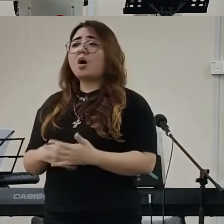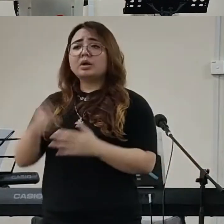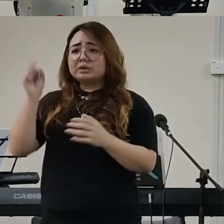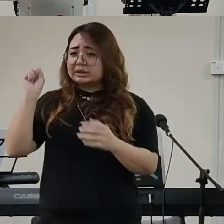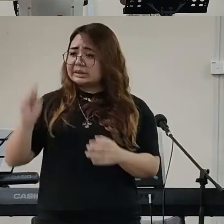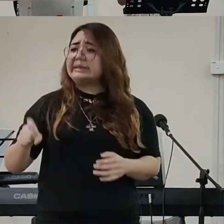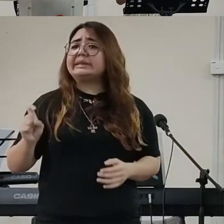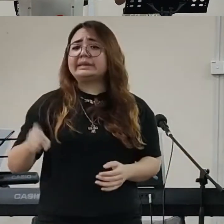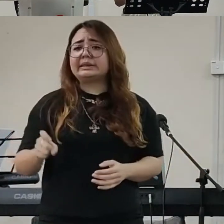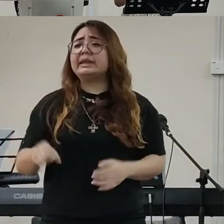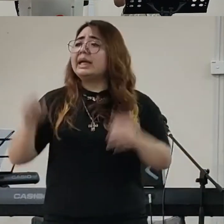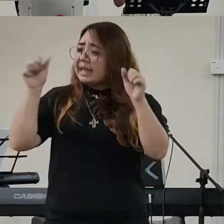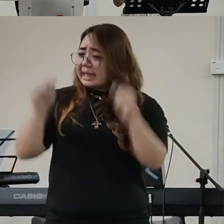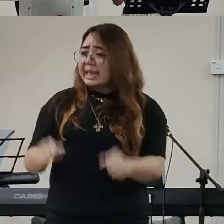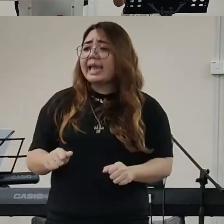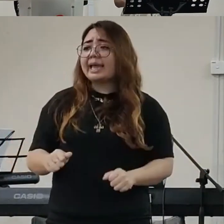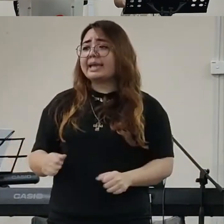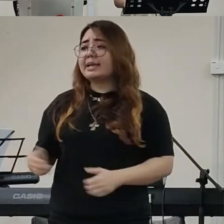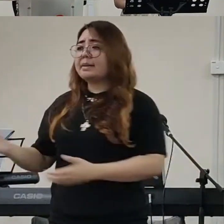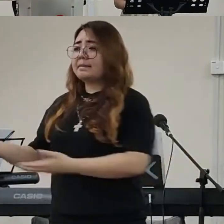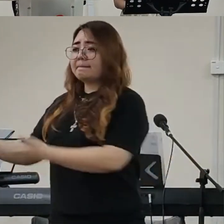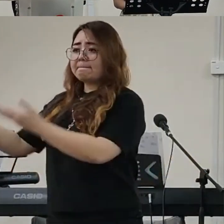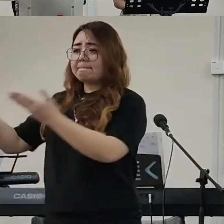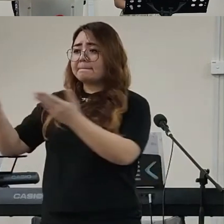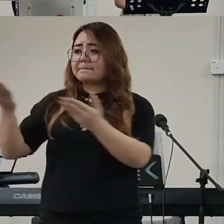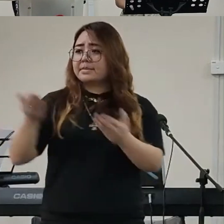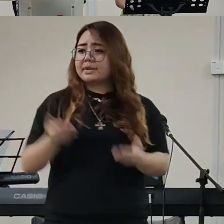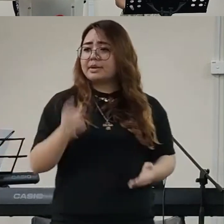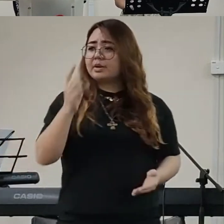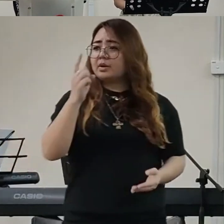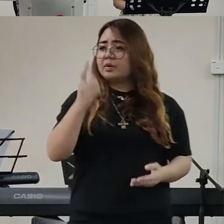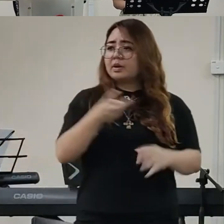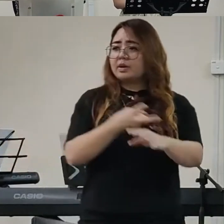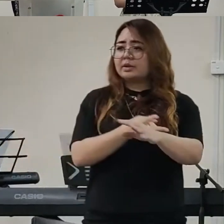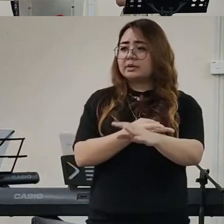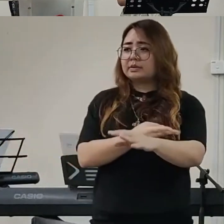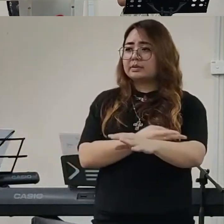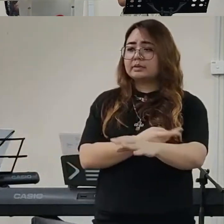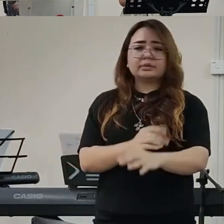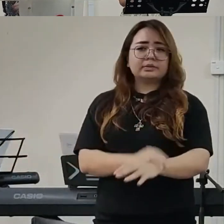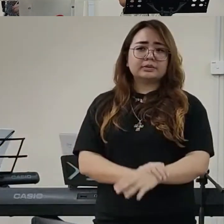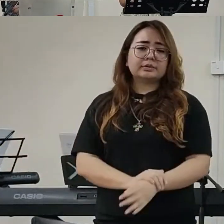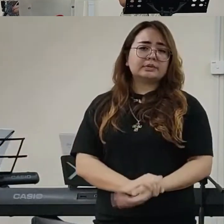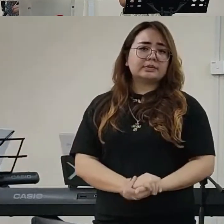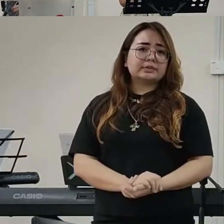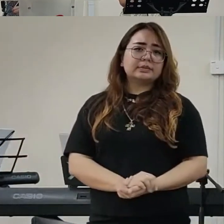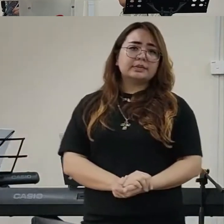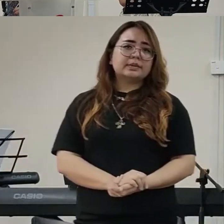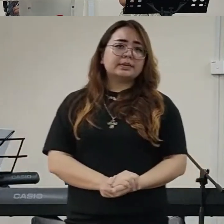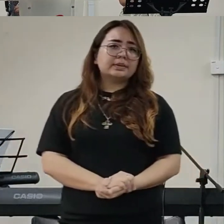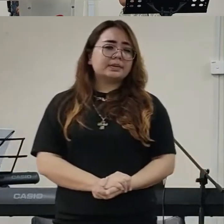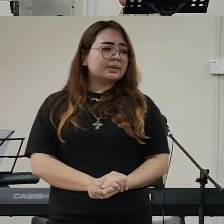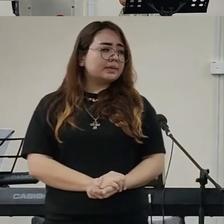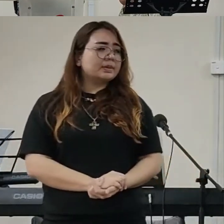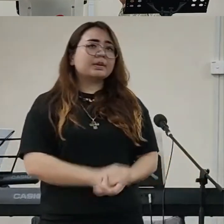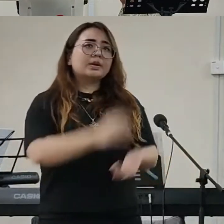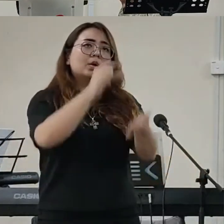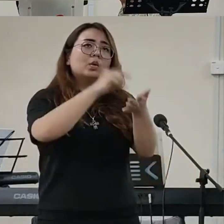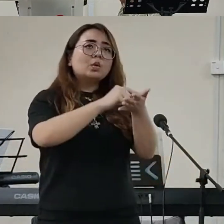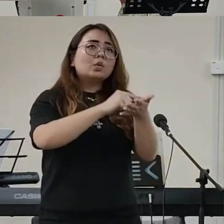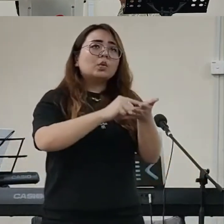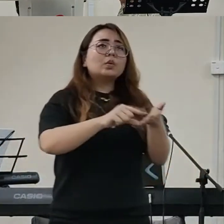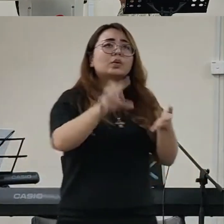呢，你的羊呢，就是应该坐在这里的。 Then verse 9, therefore, O shepherds, hear